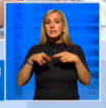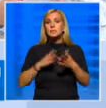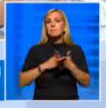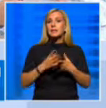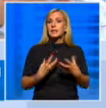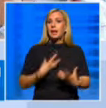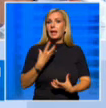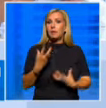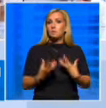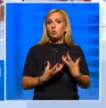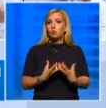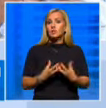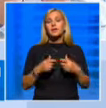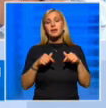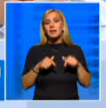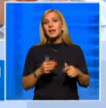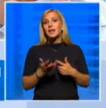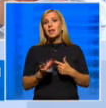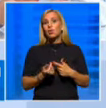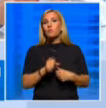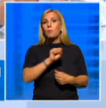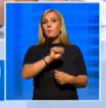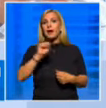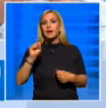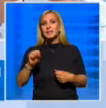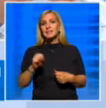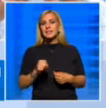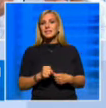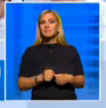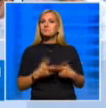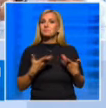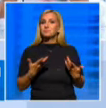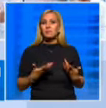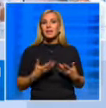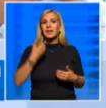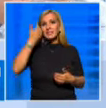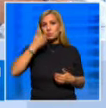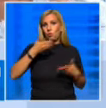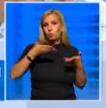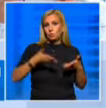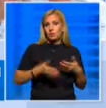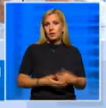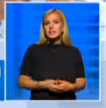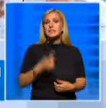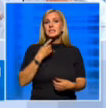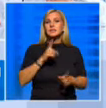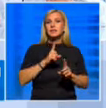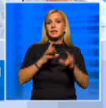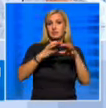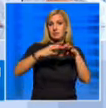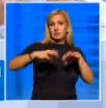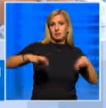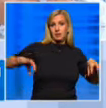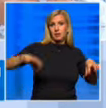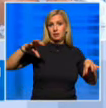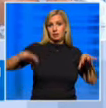много често партиите са склонни да злоупотребяват с това. Така че, за да не избегнем поляризация на обществото, каквато имахме по много